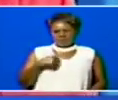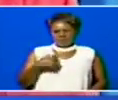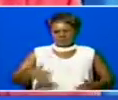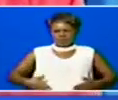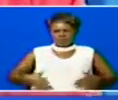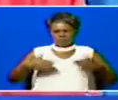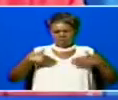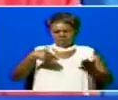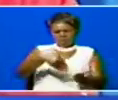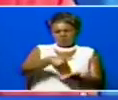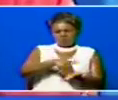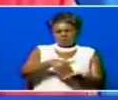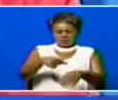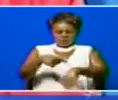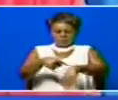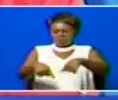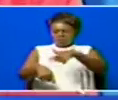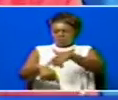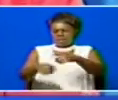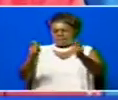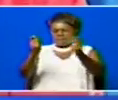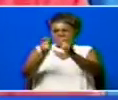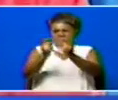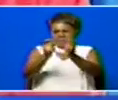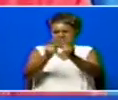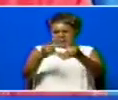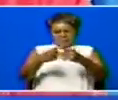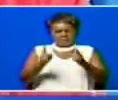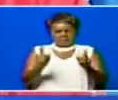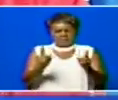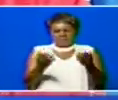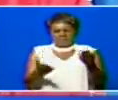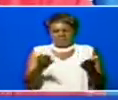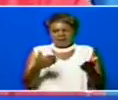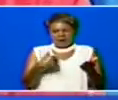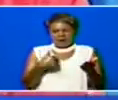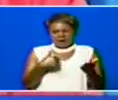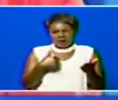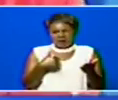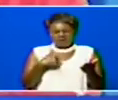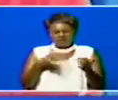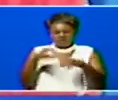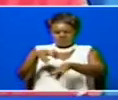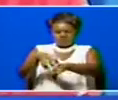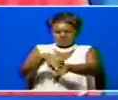mwili udhaifu, magoti inauma, mgongo inauma. Kumbe nilikuwa na majiraha.